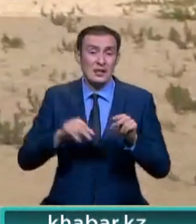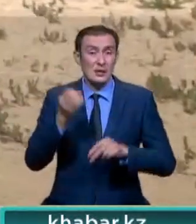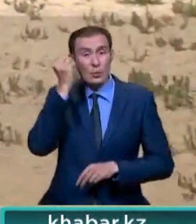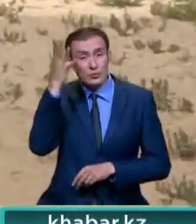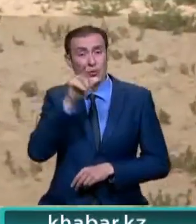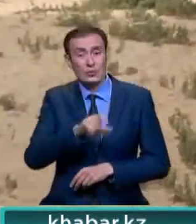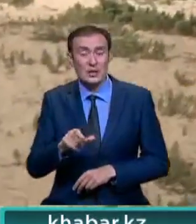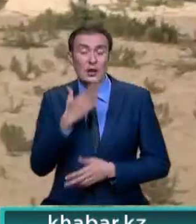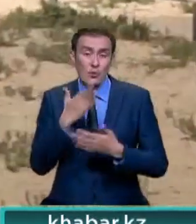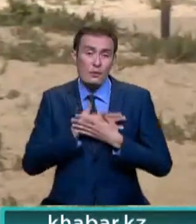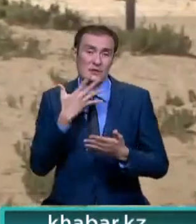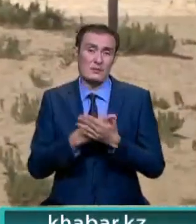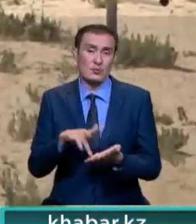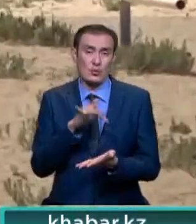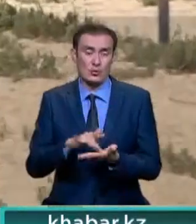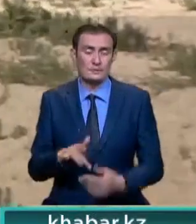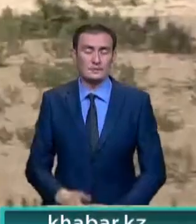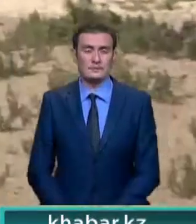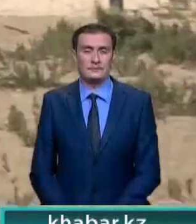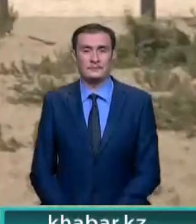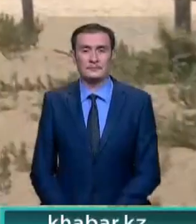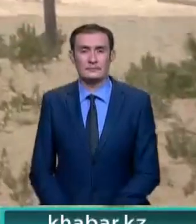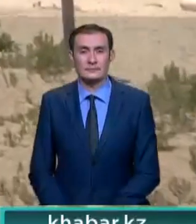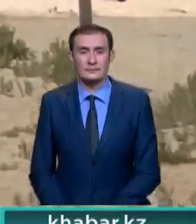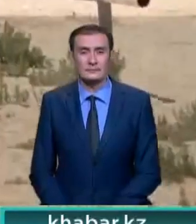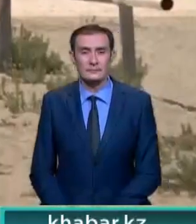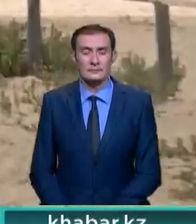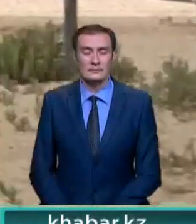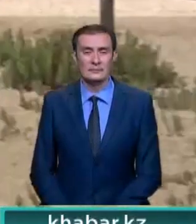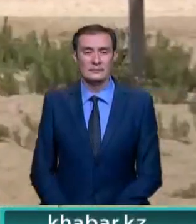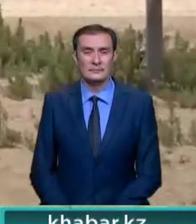и их любовь к родному городу. Тамара Степанова, Саламат Бикбаев, Актау. Итоги дня.